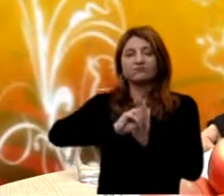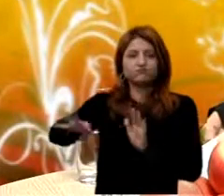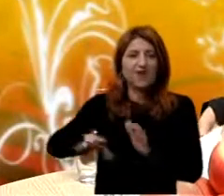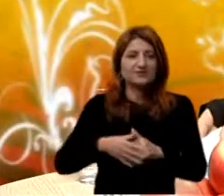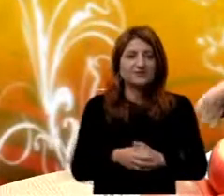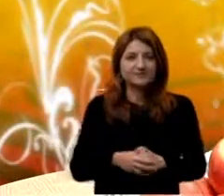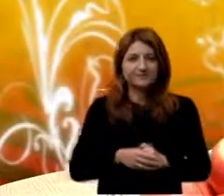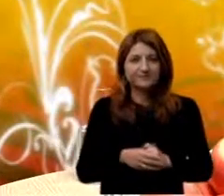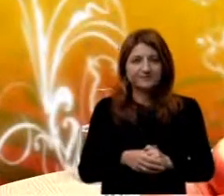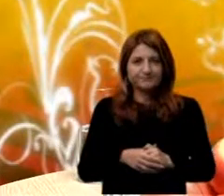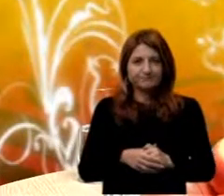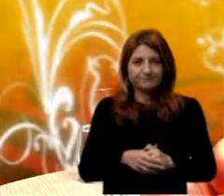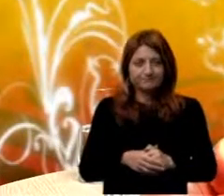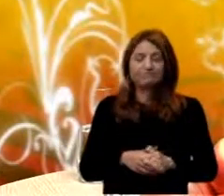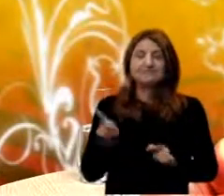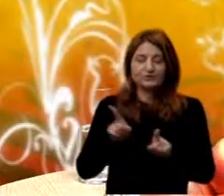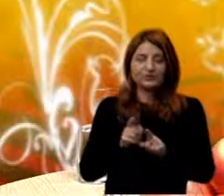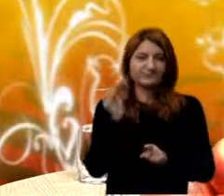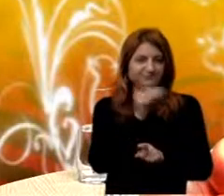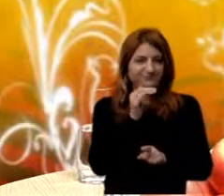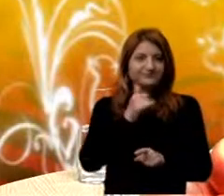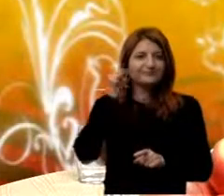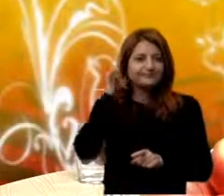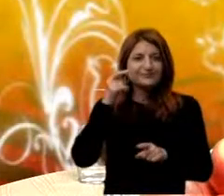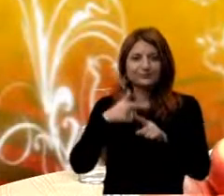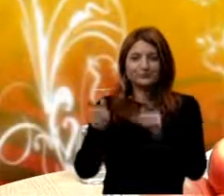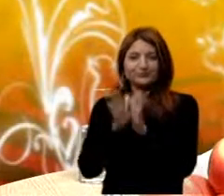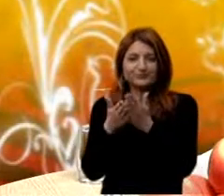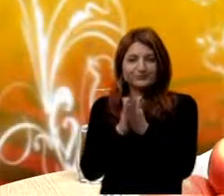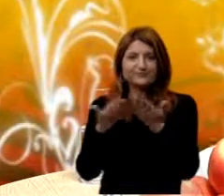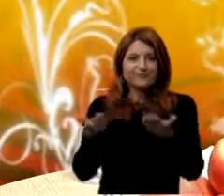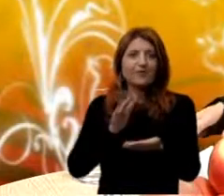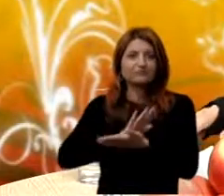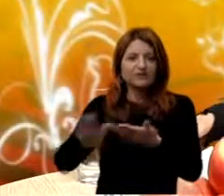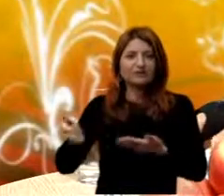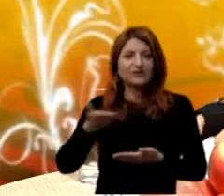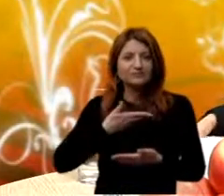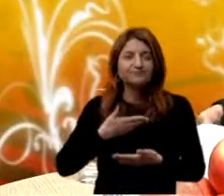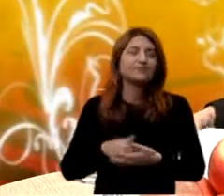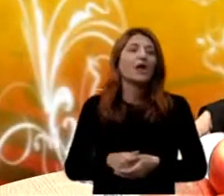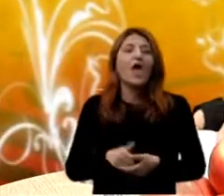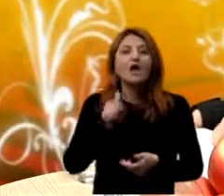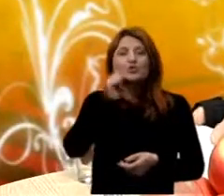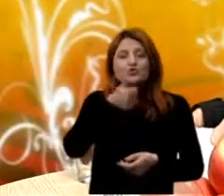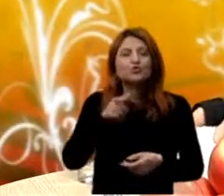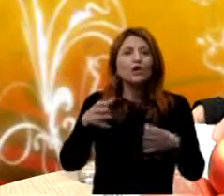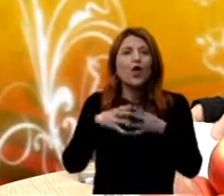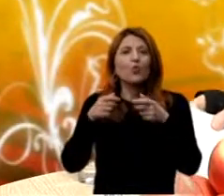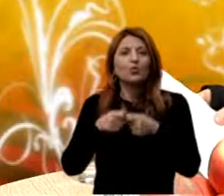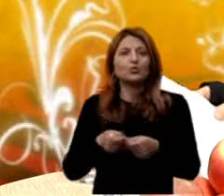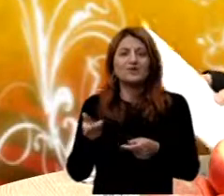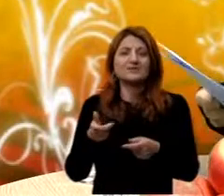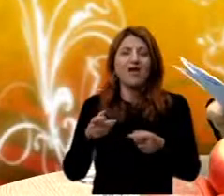novac. Evo, javite se i poslije emisije za ovaj priručnik vaš besplatni, a sutra u Udruzi za